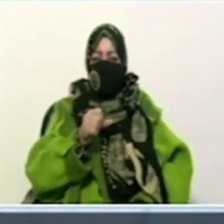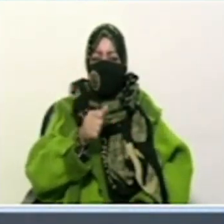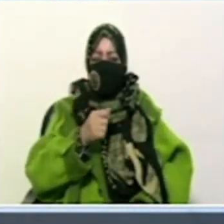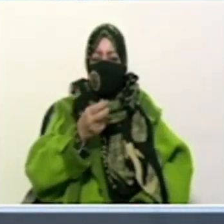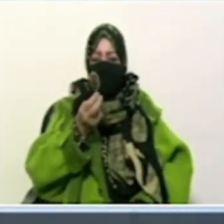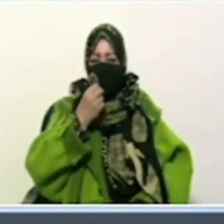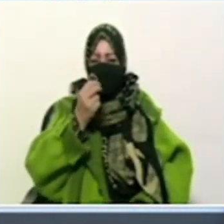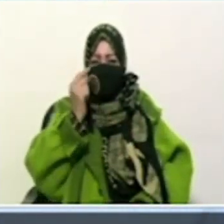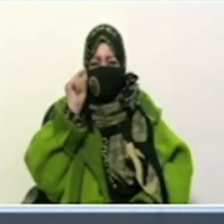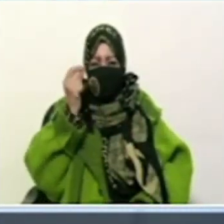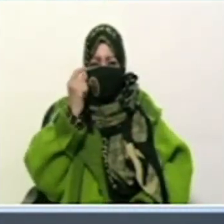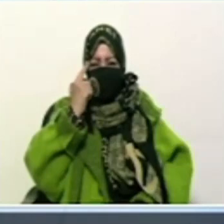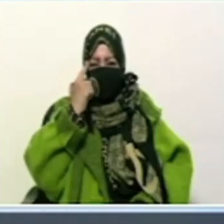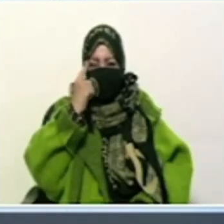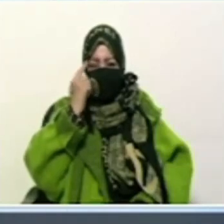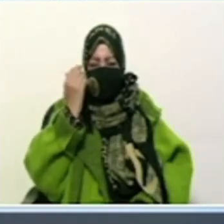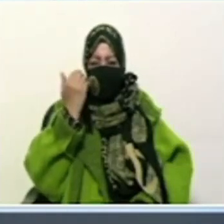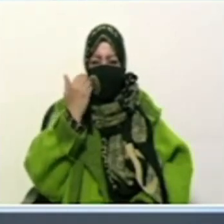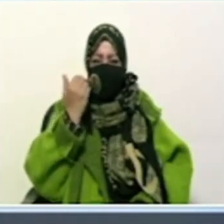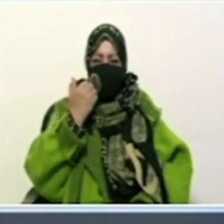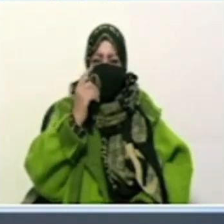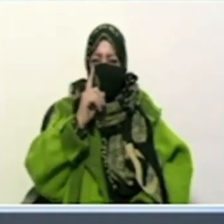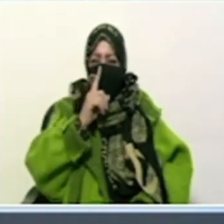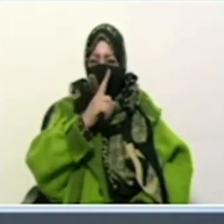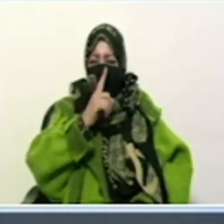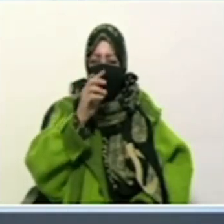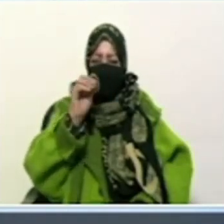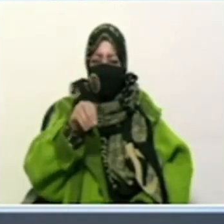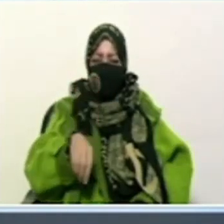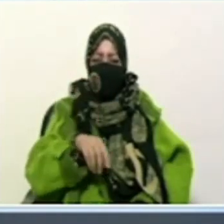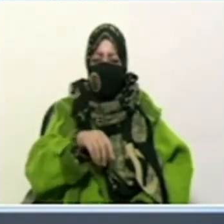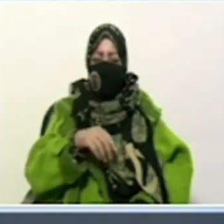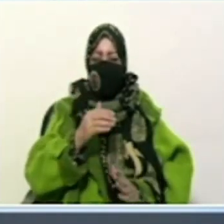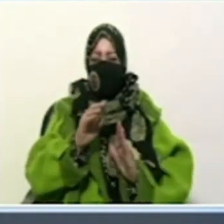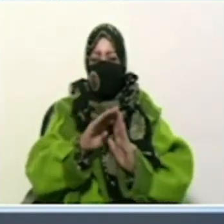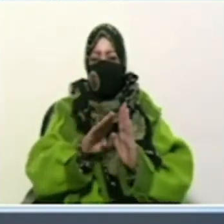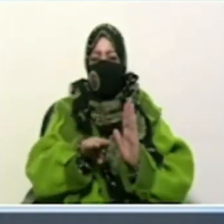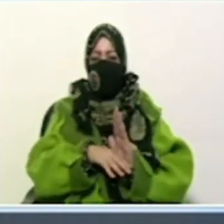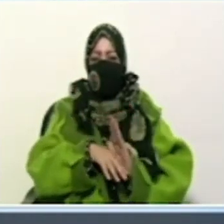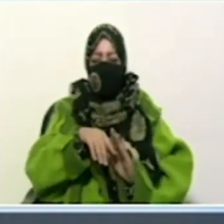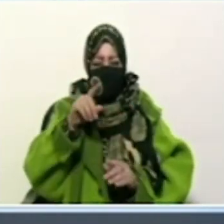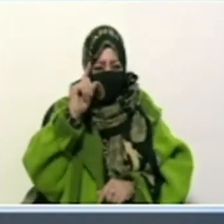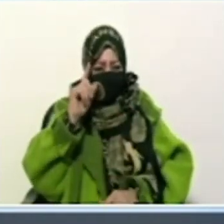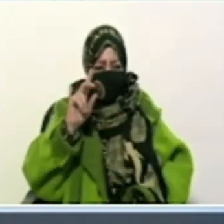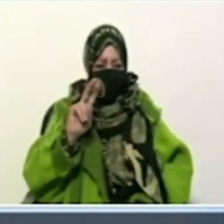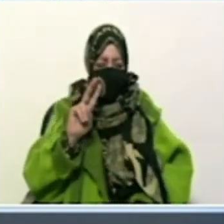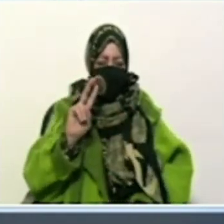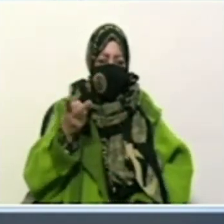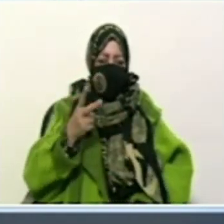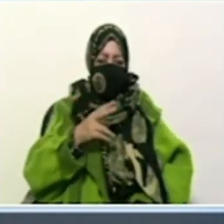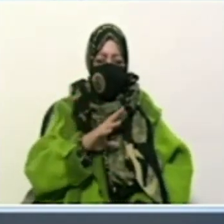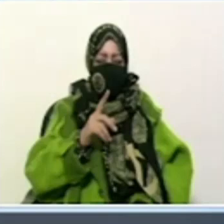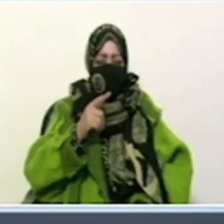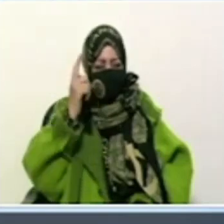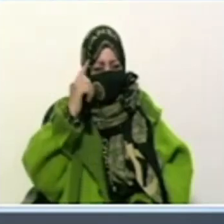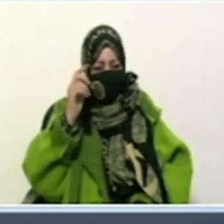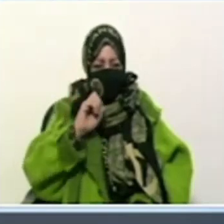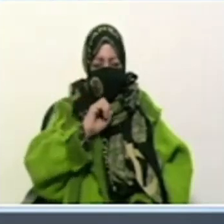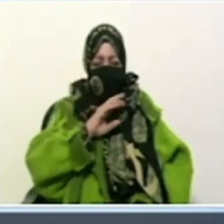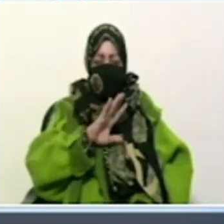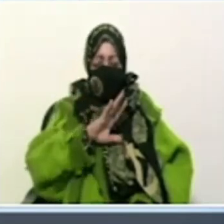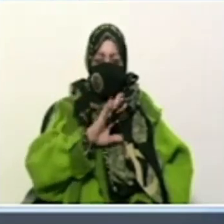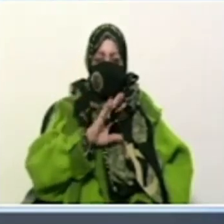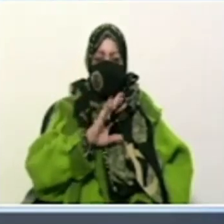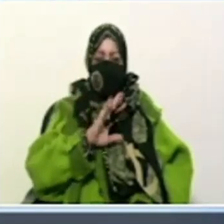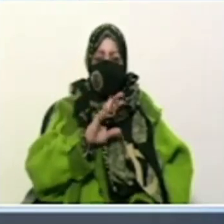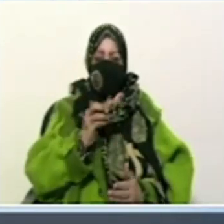له، فهذه يعني تعتبر محرمة ولا تجوز، لأن كالمخدر ونحوها وكل ما أثر في العقل